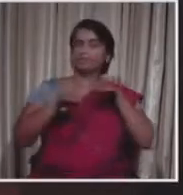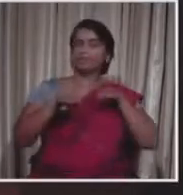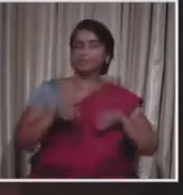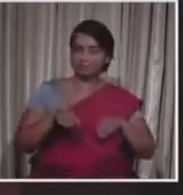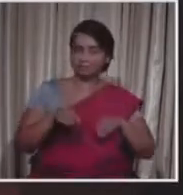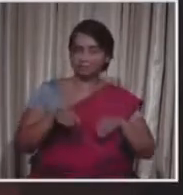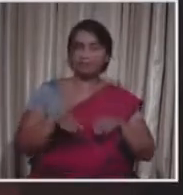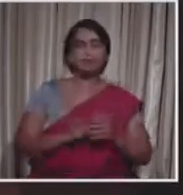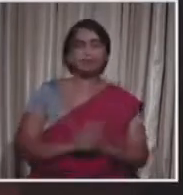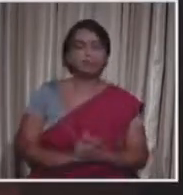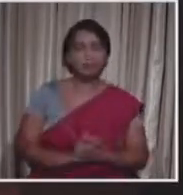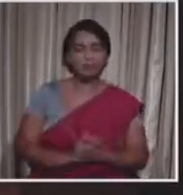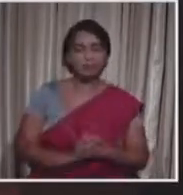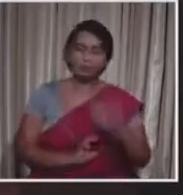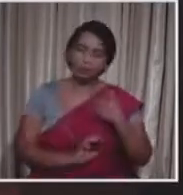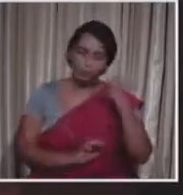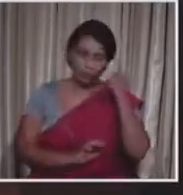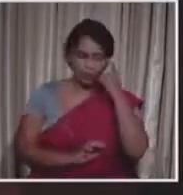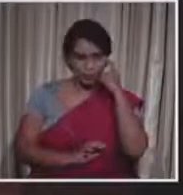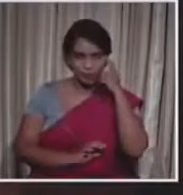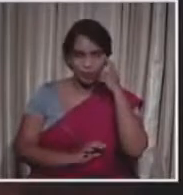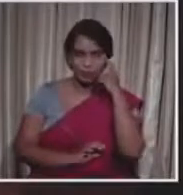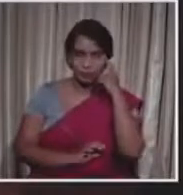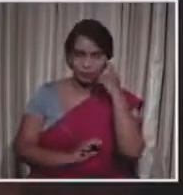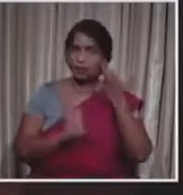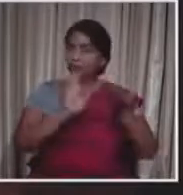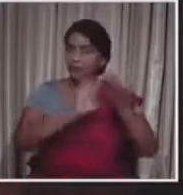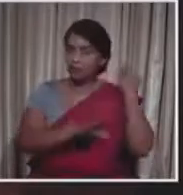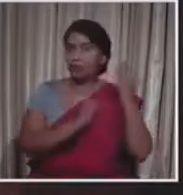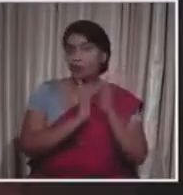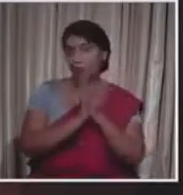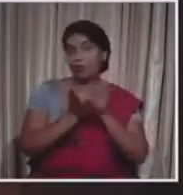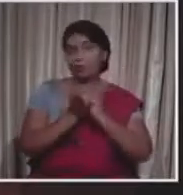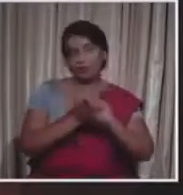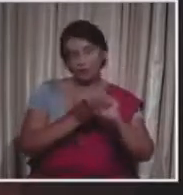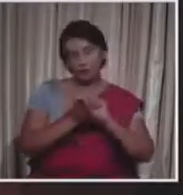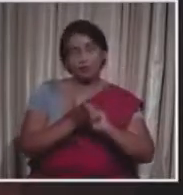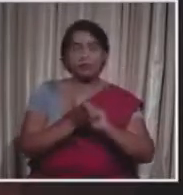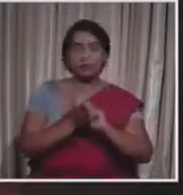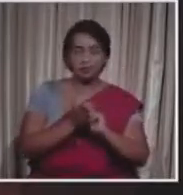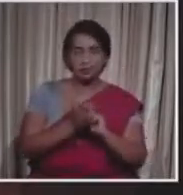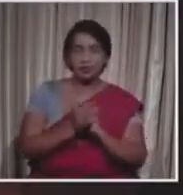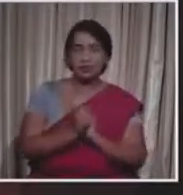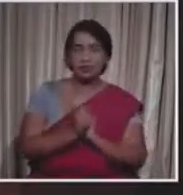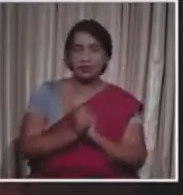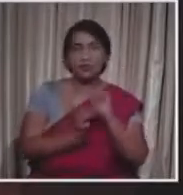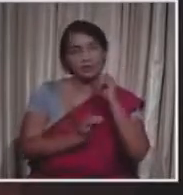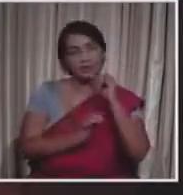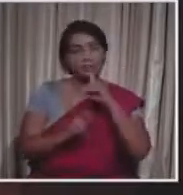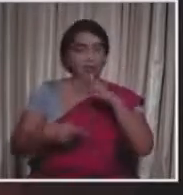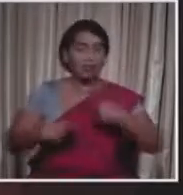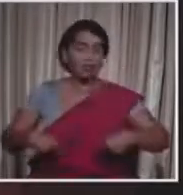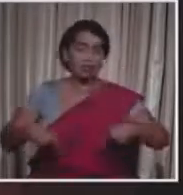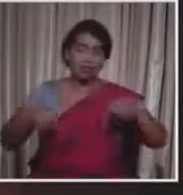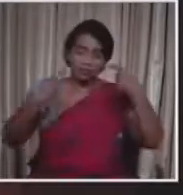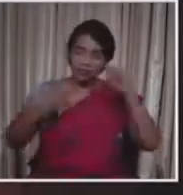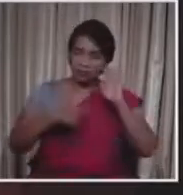අපි දන්නවා ඉතිහාස පොත් ලියවෙනකොට සමහරු තර්ක කරන්න